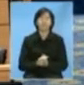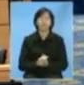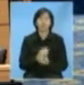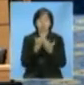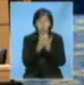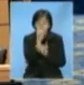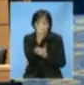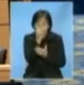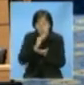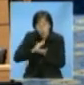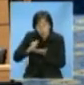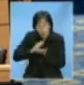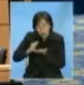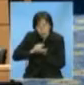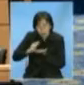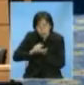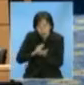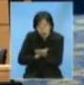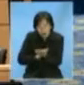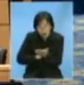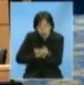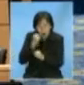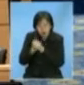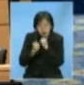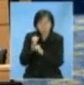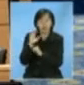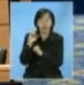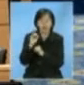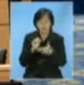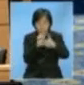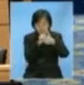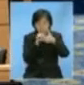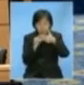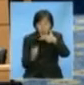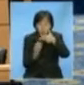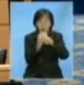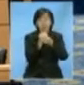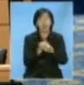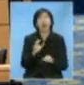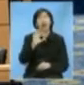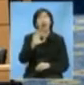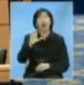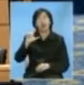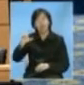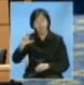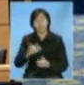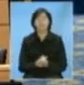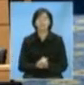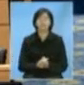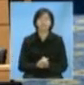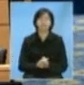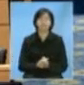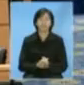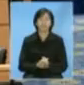อกเบี้ยผ่อนส่งถึง50ปีเป็นหนี้รวมกันแล้วถึง5ล้านล้านบาทนะครับ